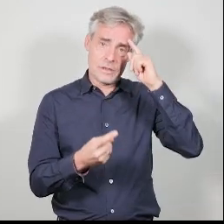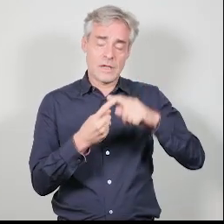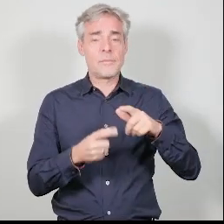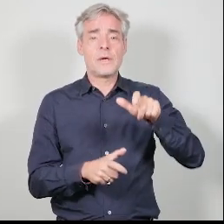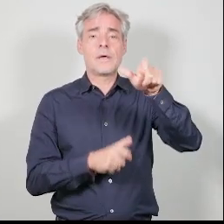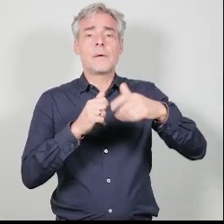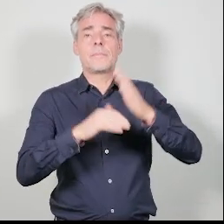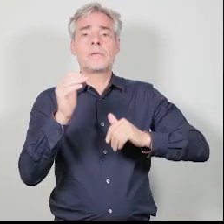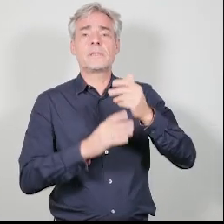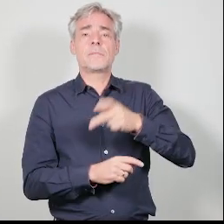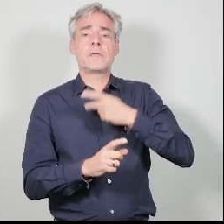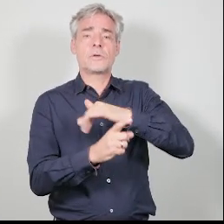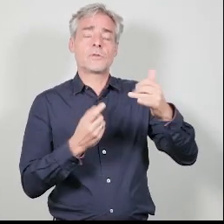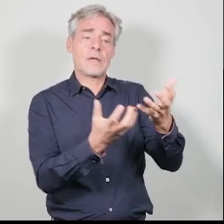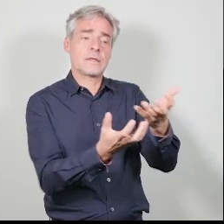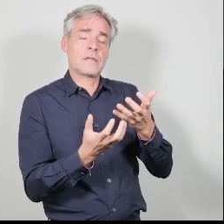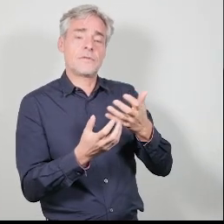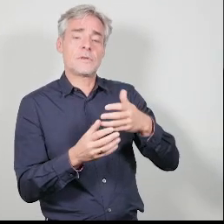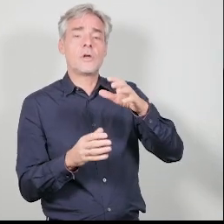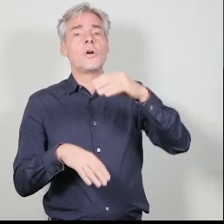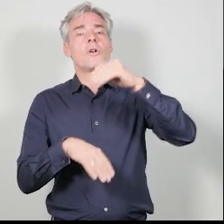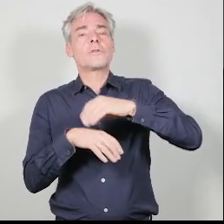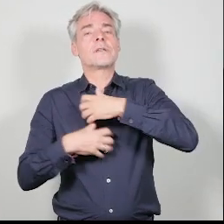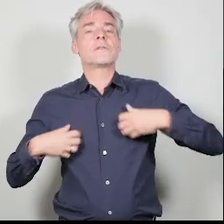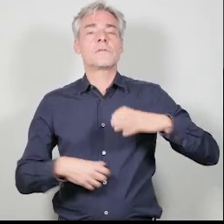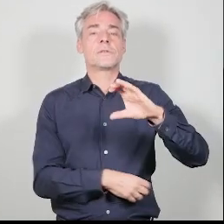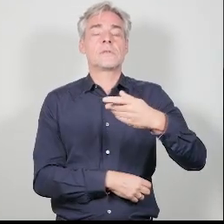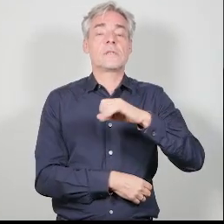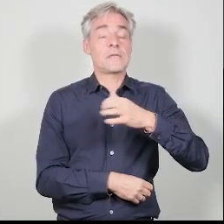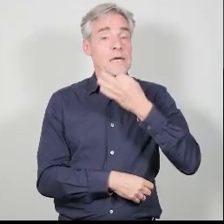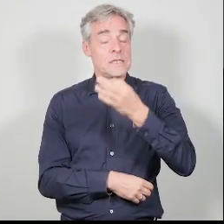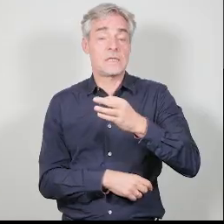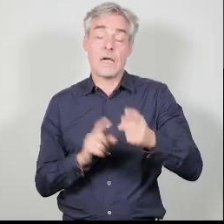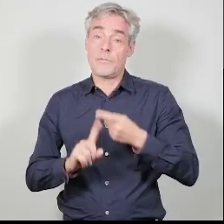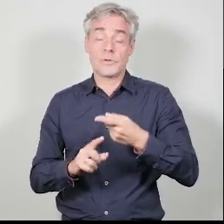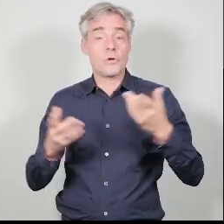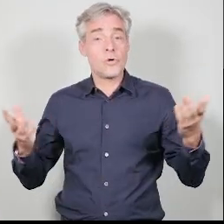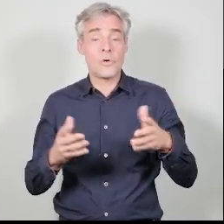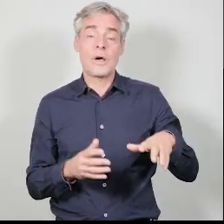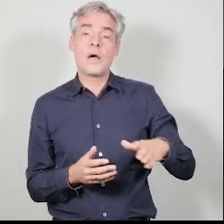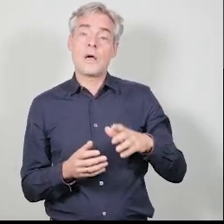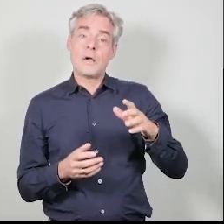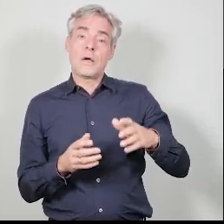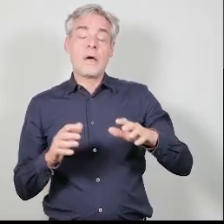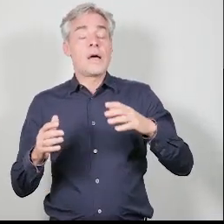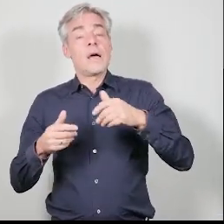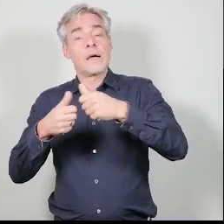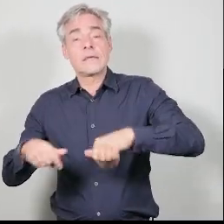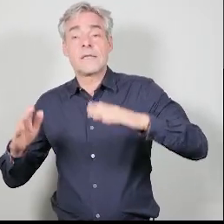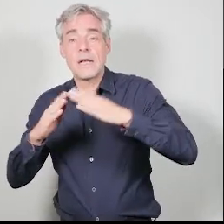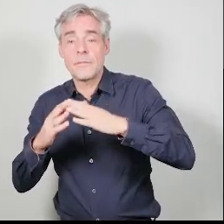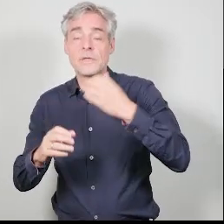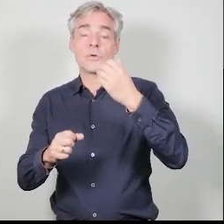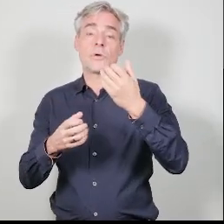l'attractivité des métiers du médico-social, d'ailleurs, le Conseil scientifique avait insisté sur le fait que le virage domiciliaire et la mise en œuvre